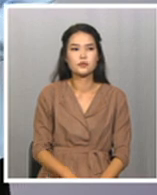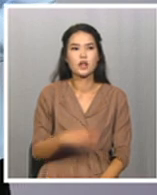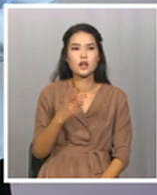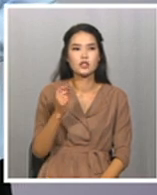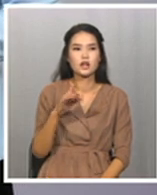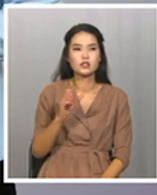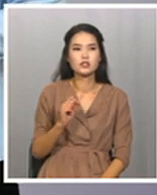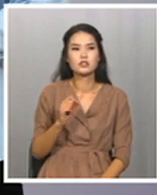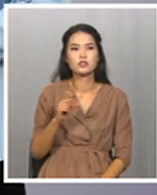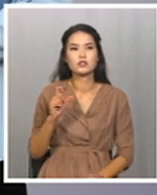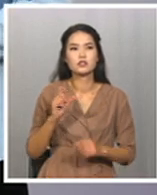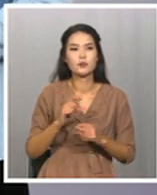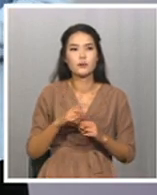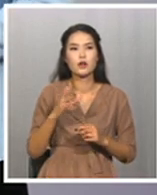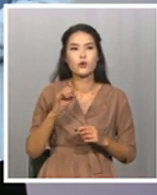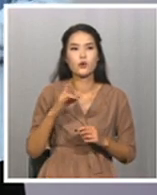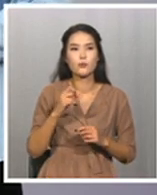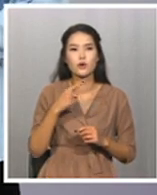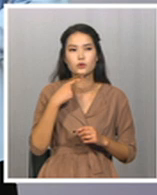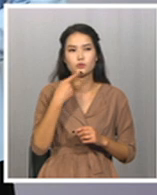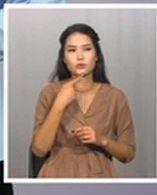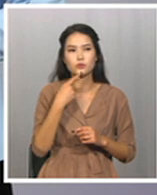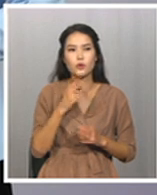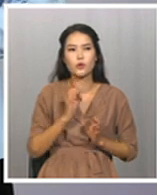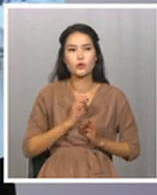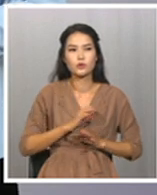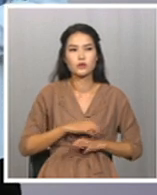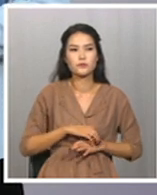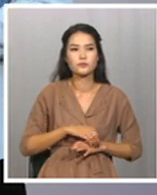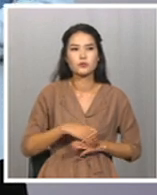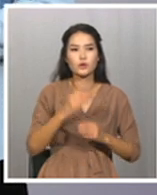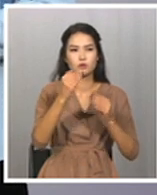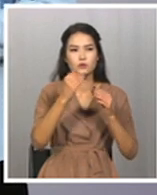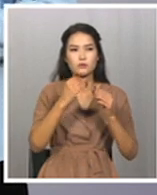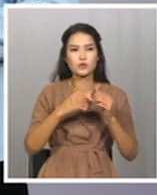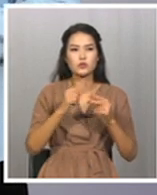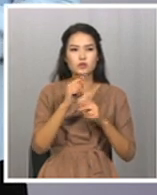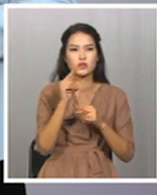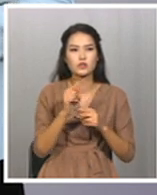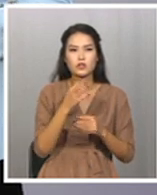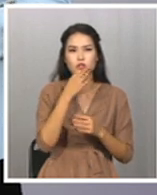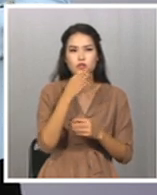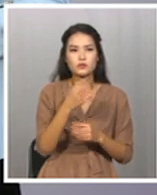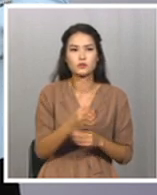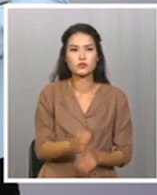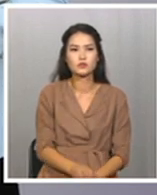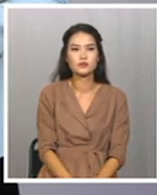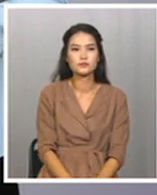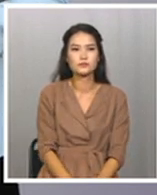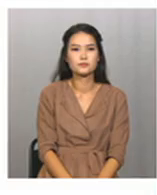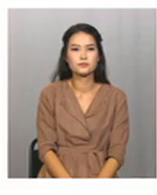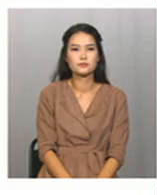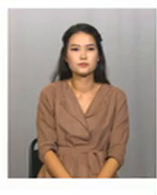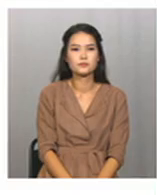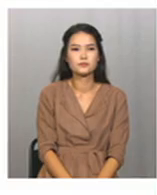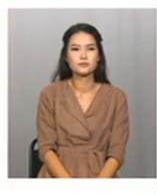Шартты бағыныңқы сабақтас құрмалас сөйлемдерді қолдана отырып, төмендегі сұрақтарға жауап жазыңыз.